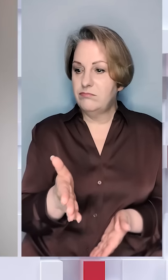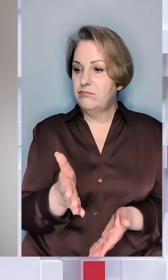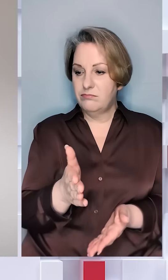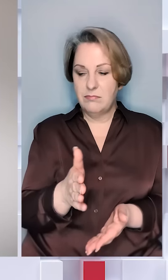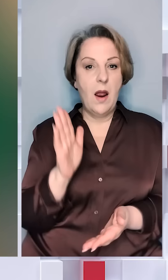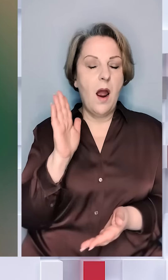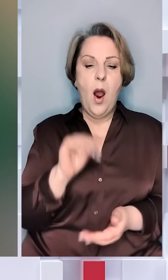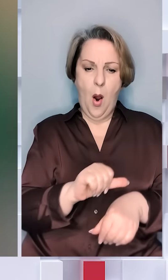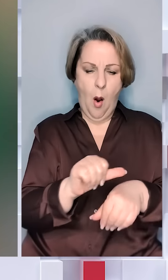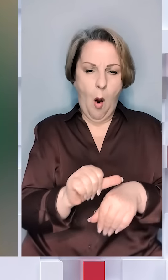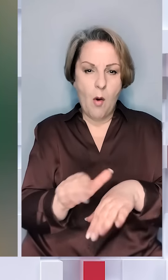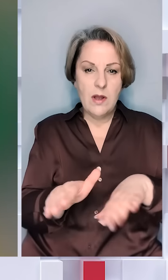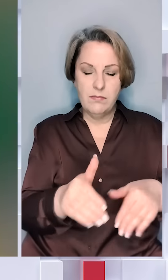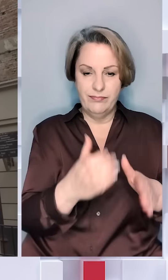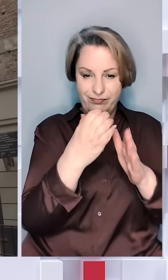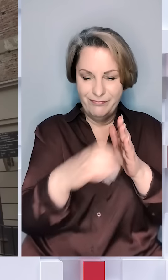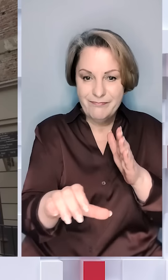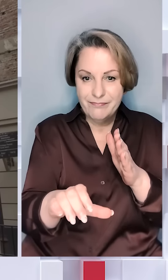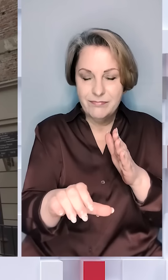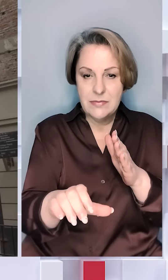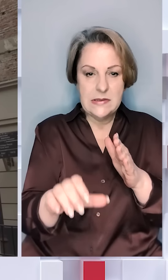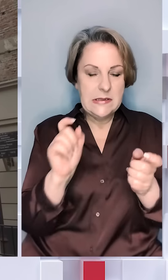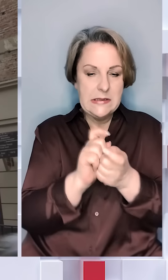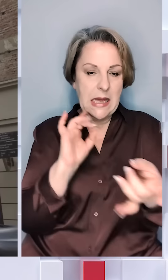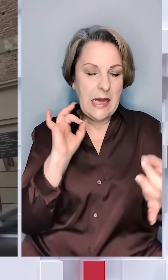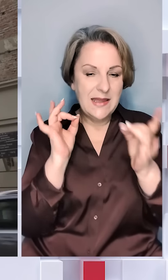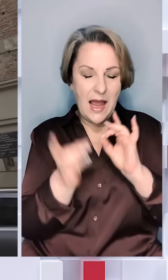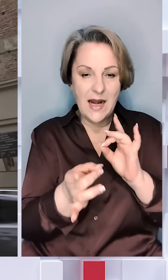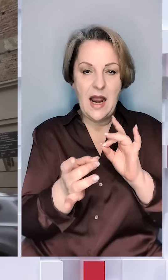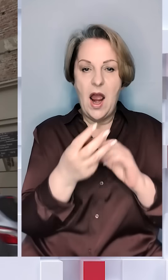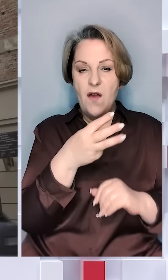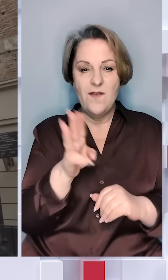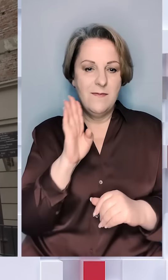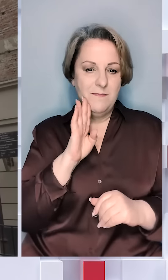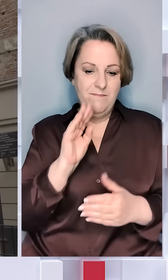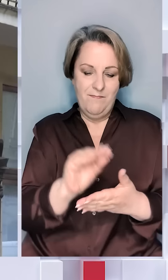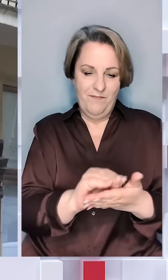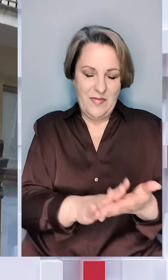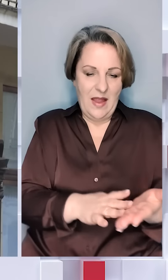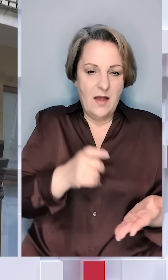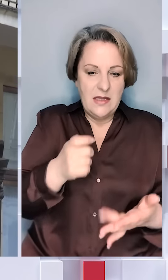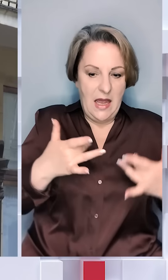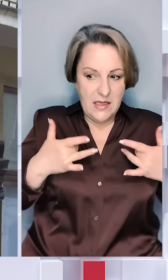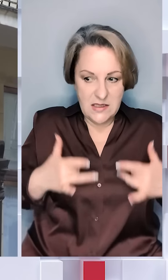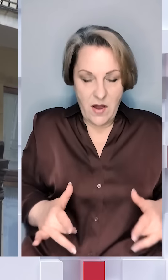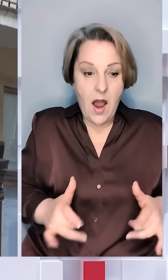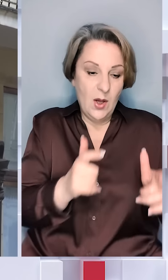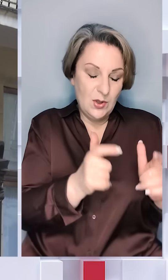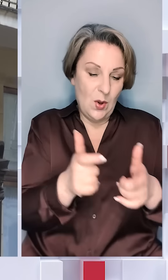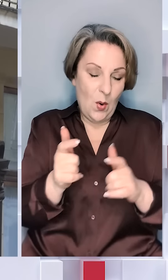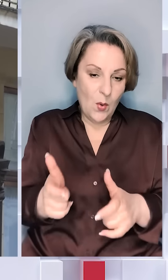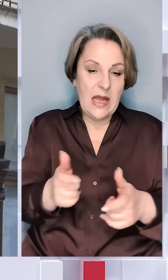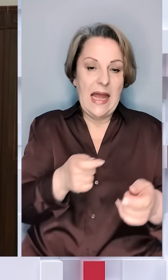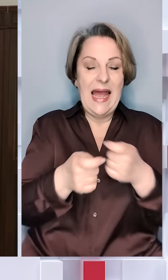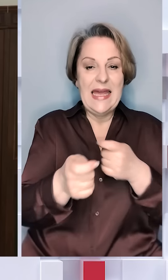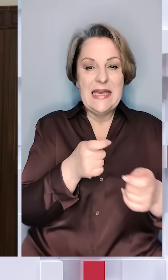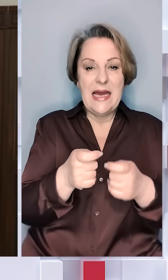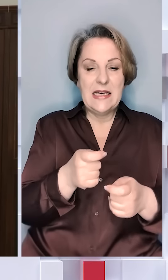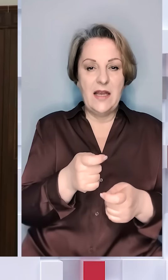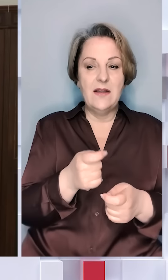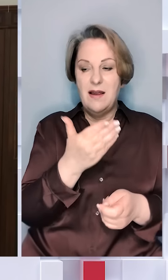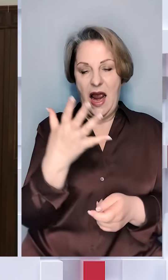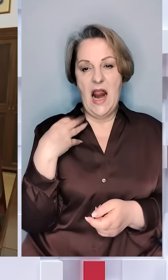години після поширення скандального відео, жінка написала заяву на звільнення. За згодою сторін, каже керівник львівської митниці. Ніхто